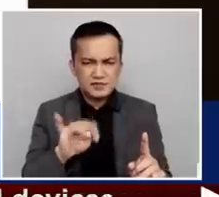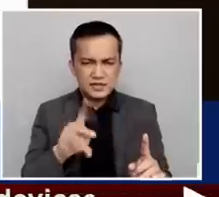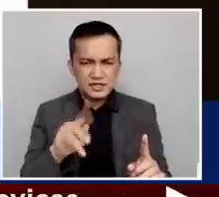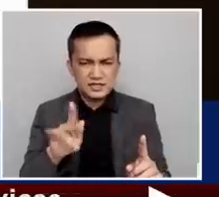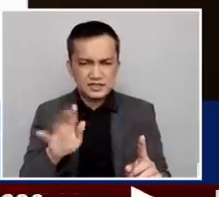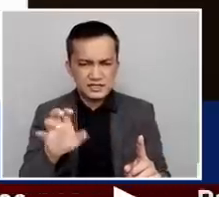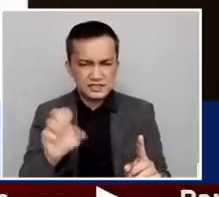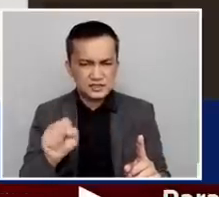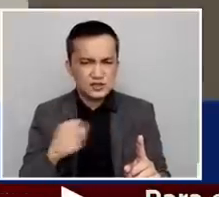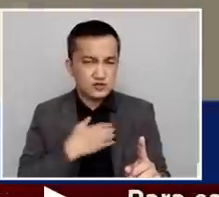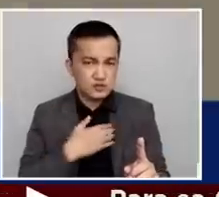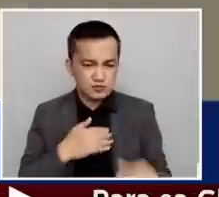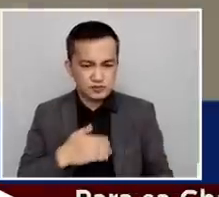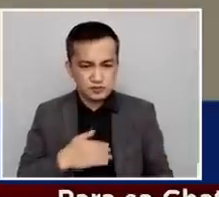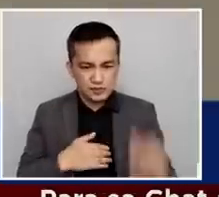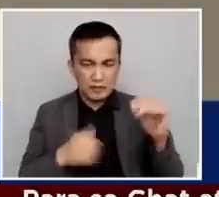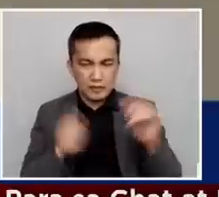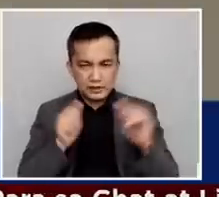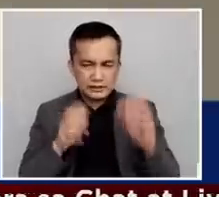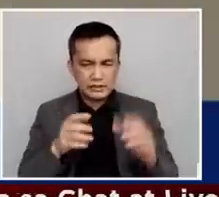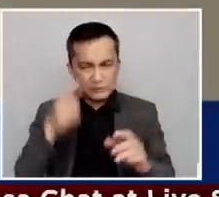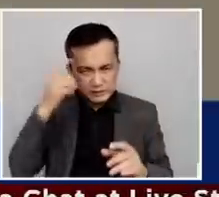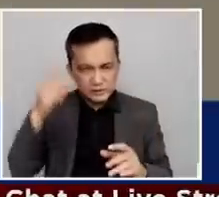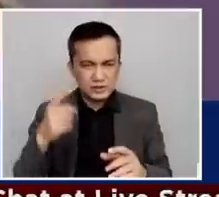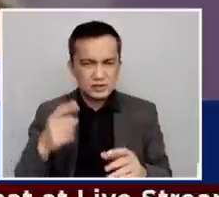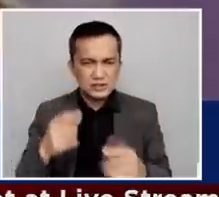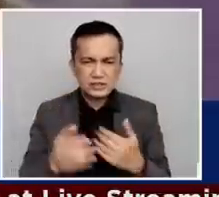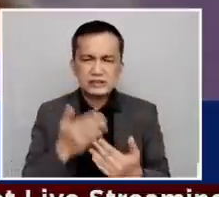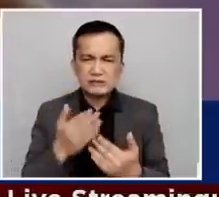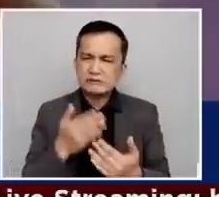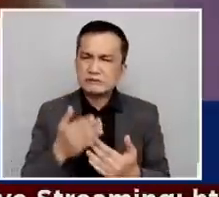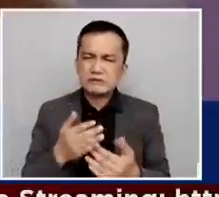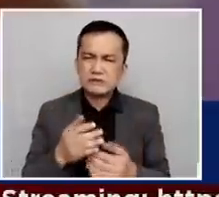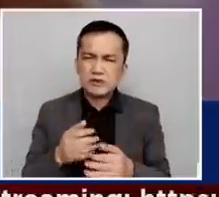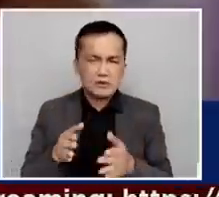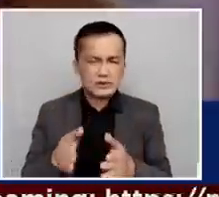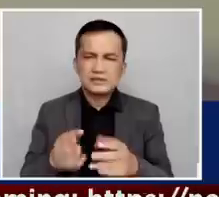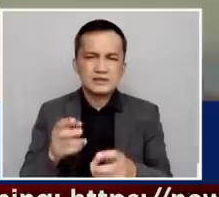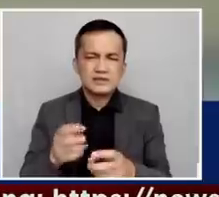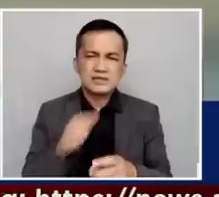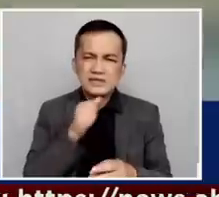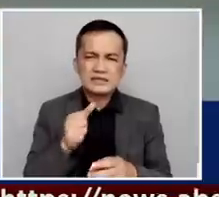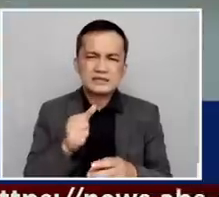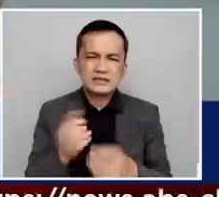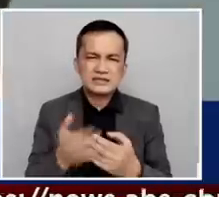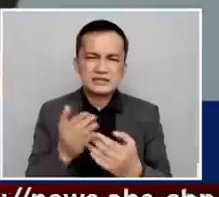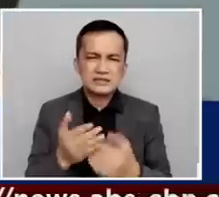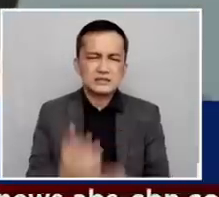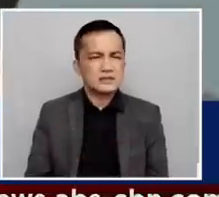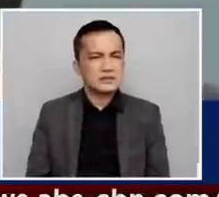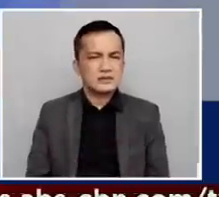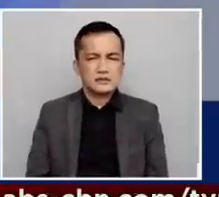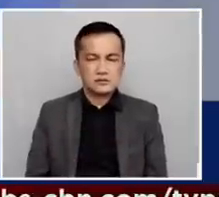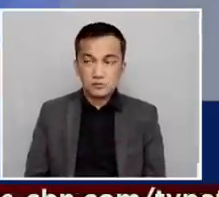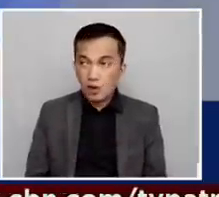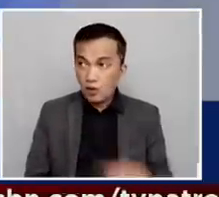mag-artista. Pero anya, hindi naging madali ang daan sa kanyang pangarap. Magko-commute ako, pipila